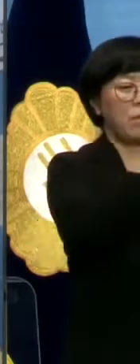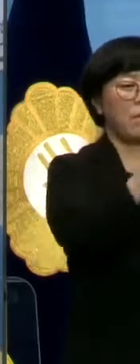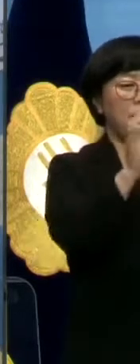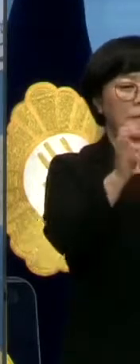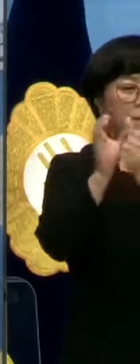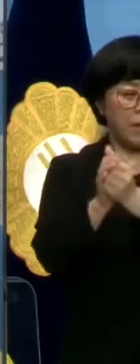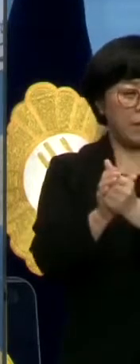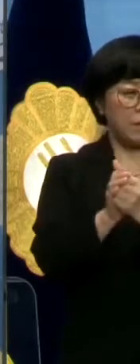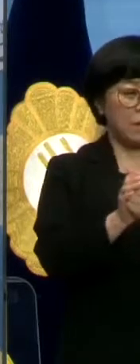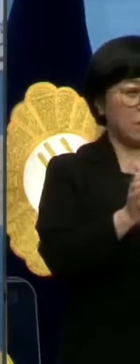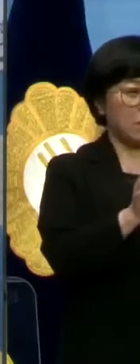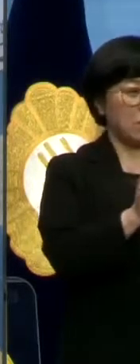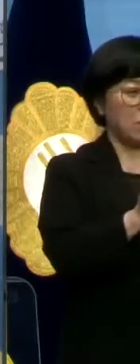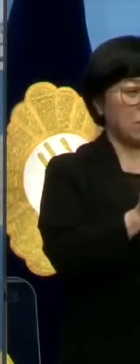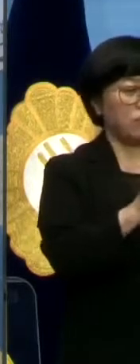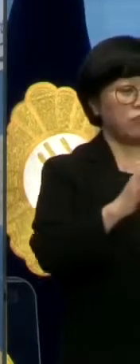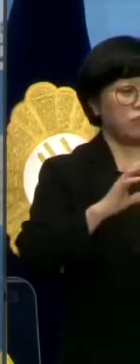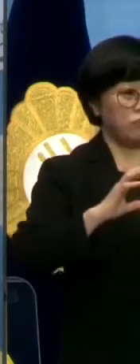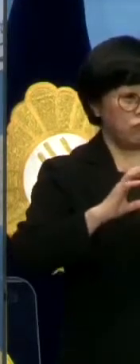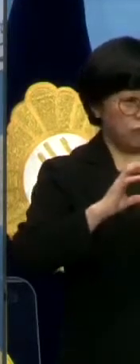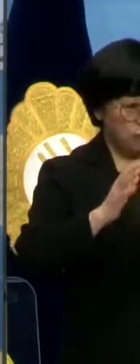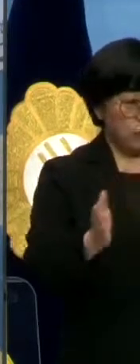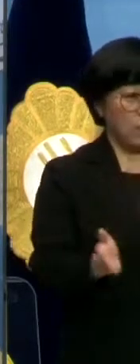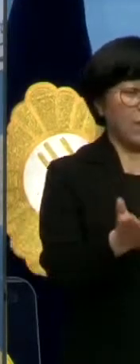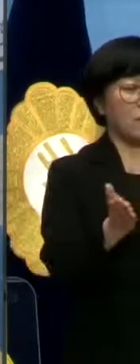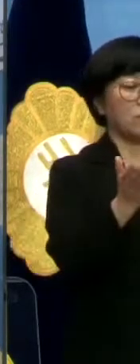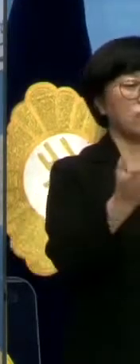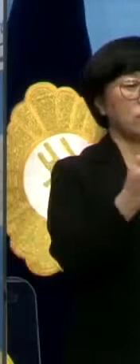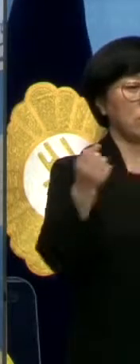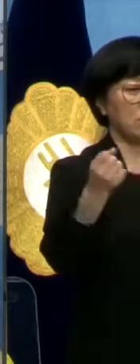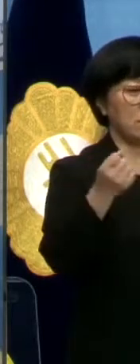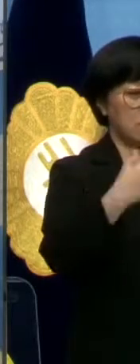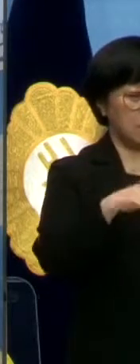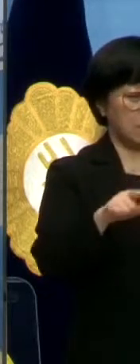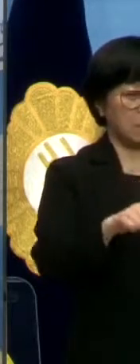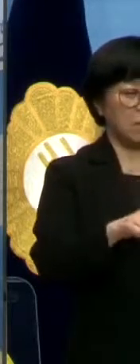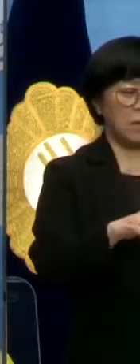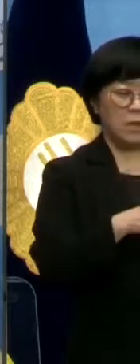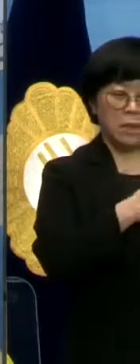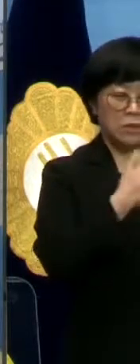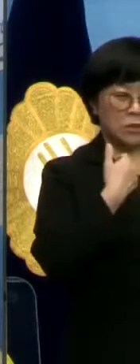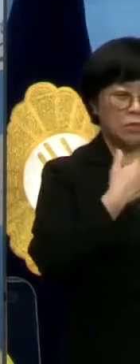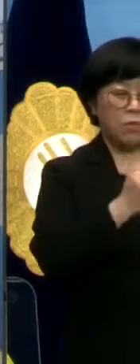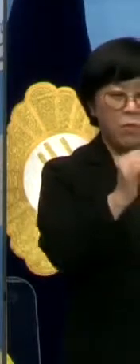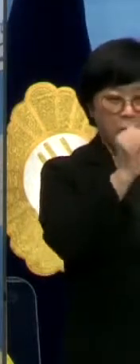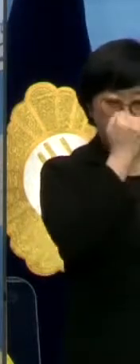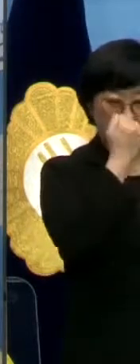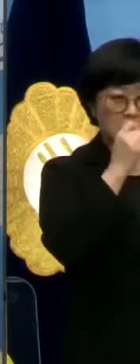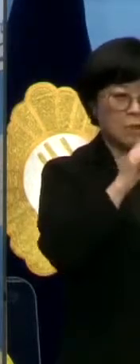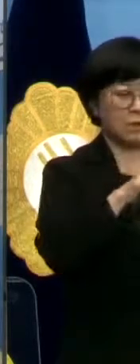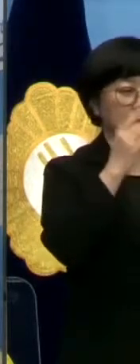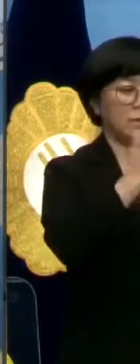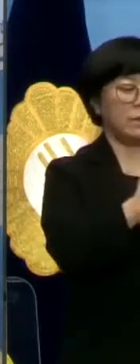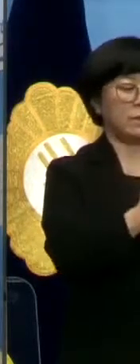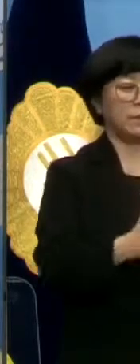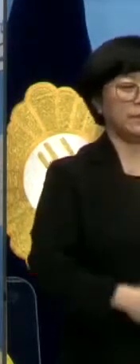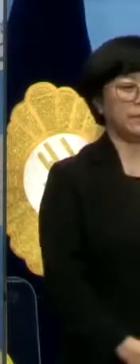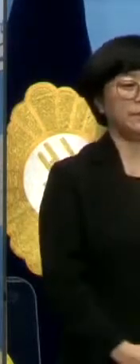떠넘기며 국론을 분열시키는 어렴치한 정치는 멈춰주시기